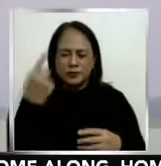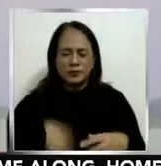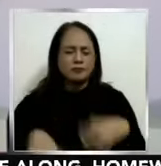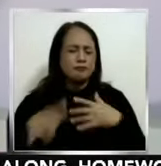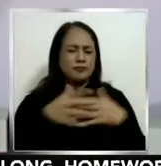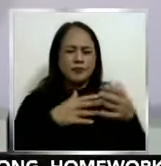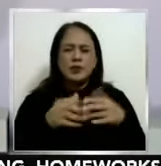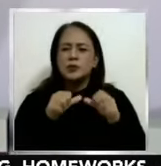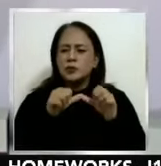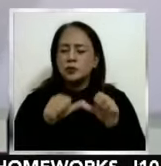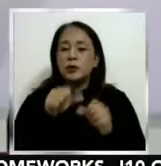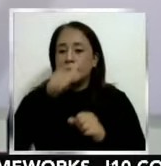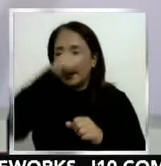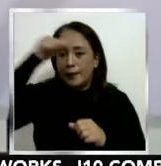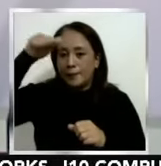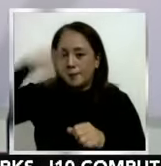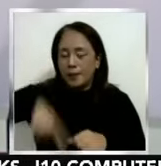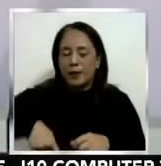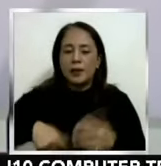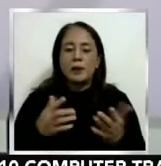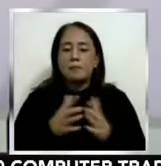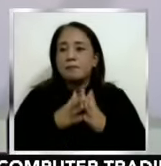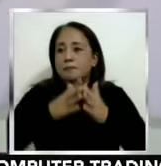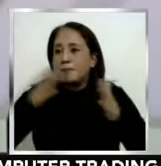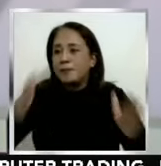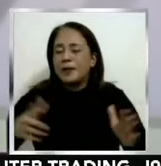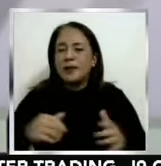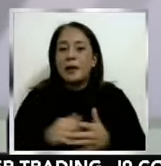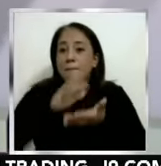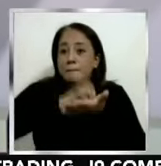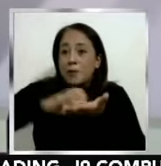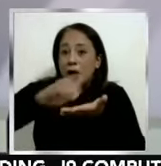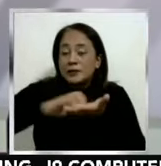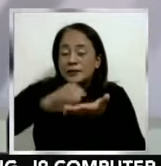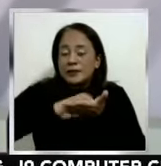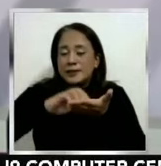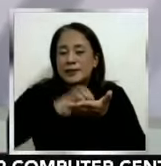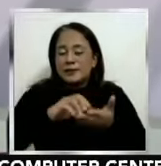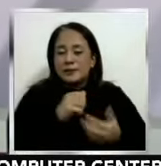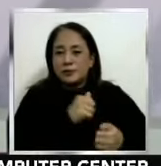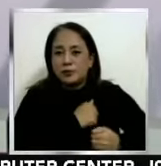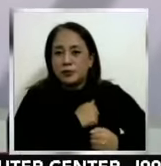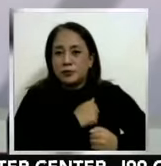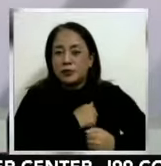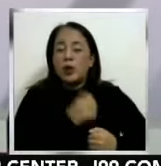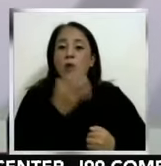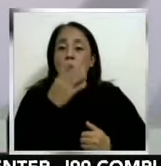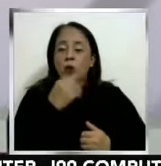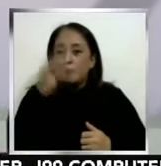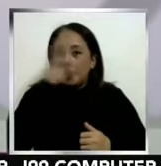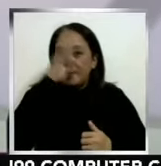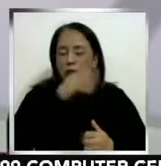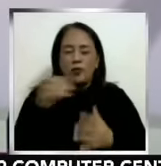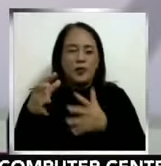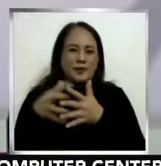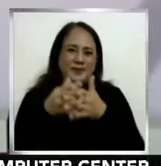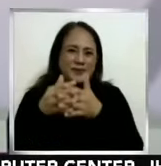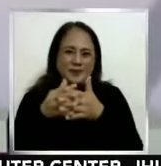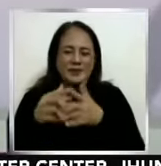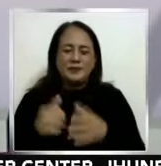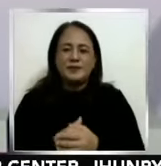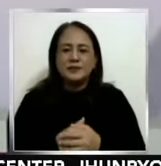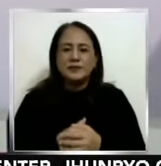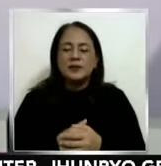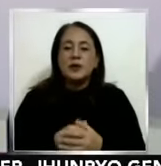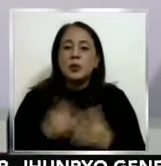Abril, ang isa sa pinakamalaking balikatan exercises ng mga sundalong Pilipino at Amerikano ang magiging